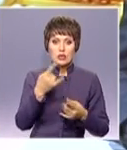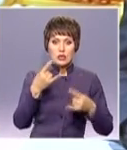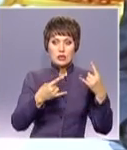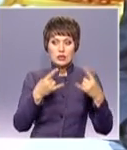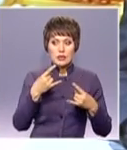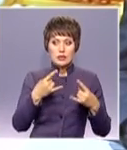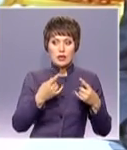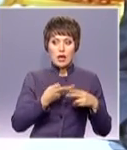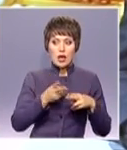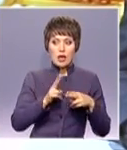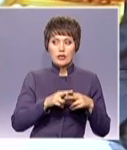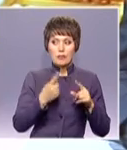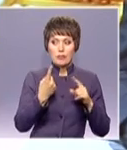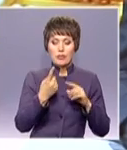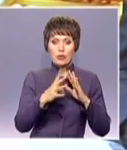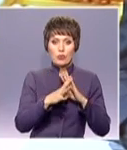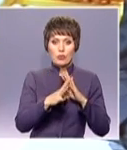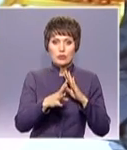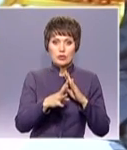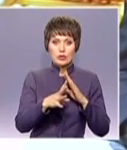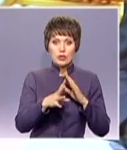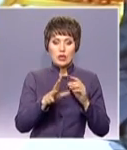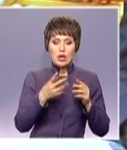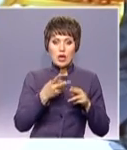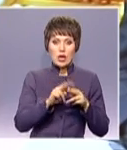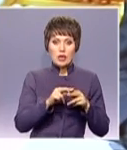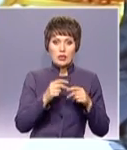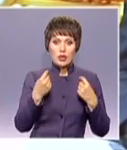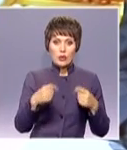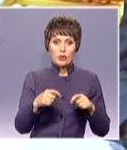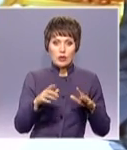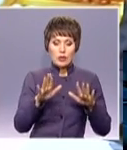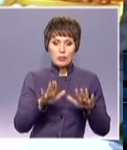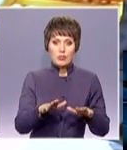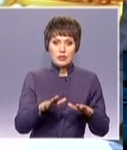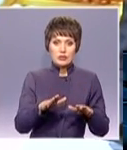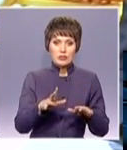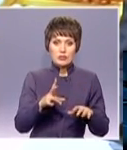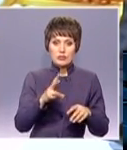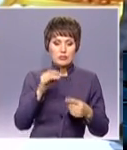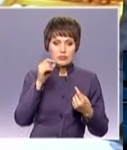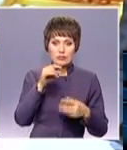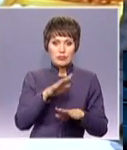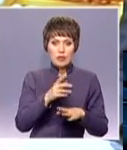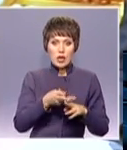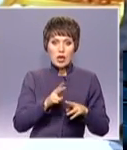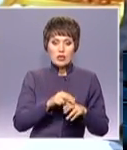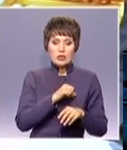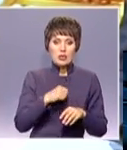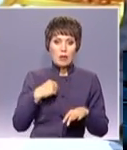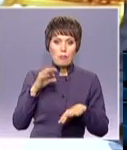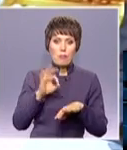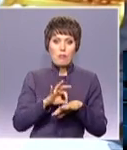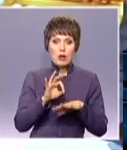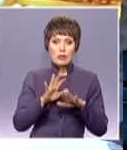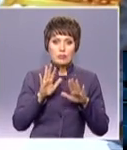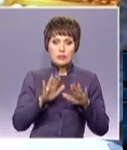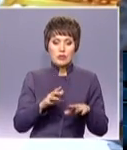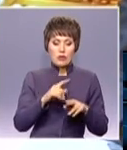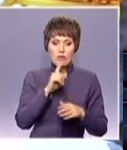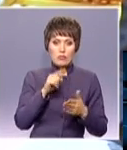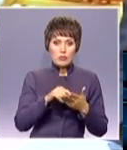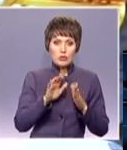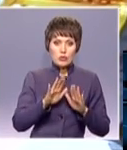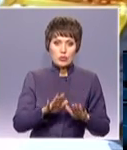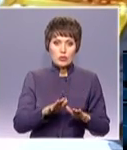это в первую очередь стихийная торговля в неустановленных местах. Вот это самый больной наш вопрос, это не только наш вопрос,